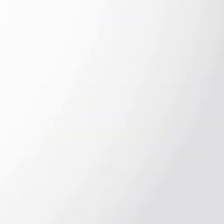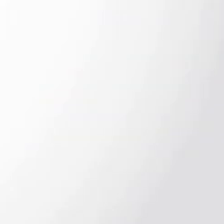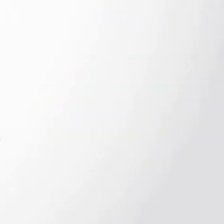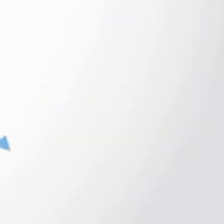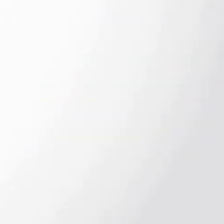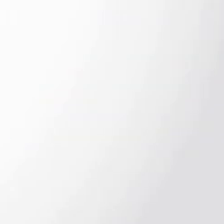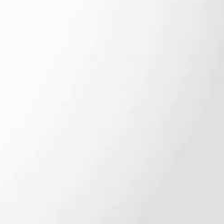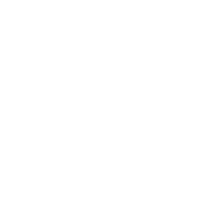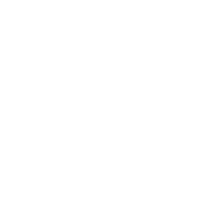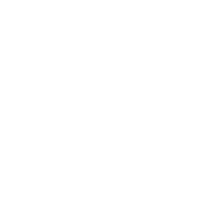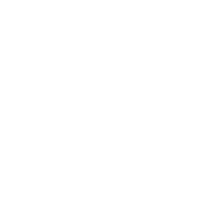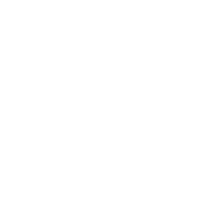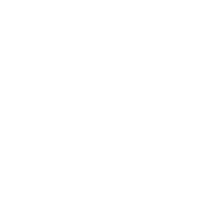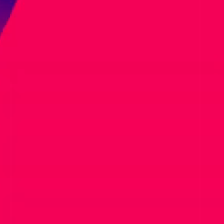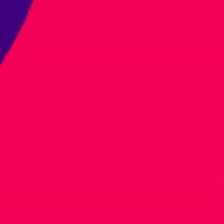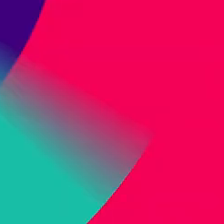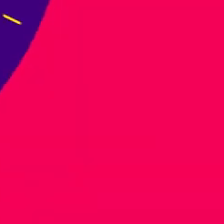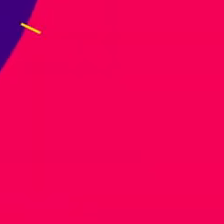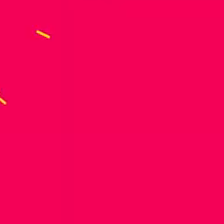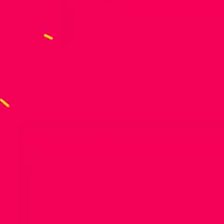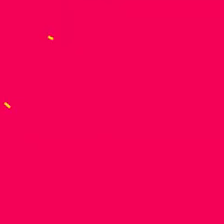TV KPM.